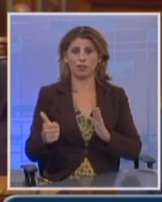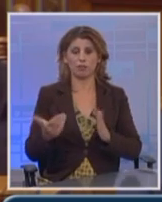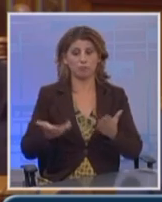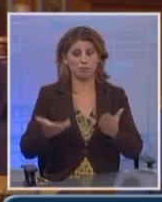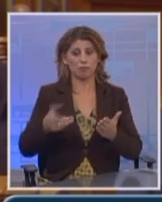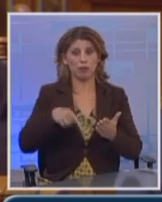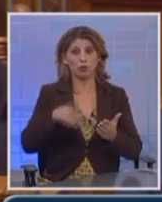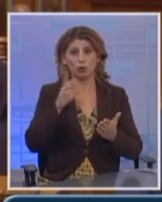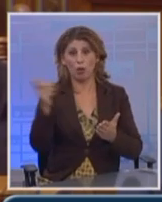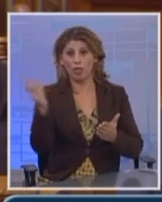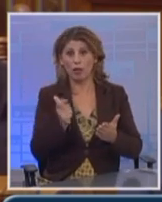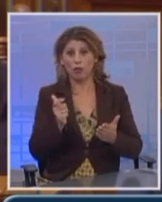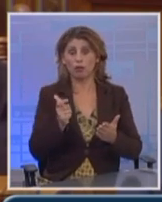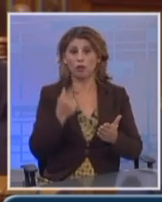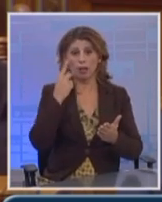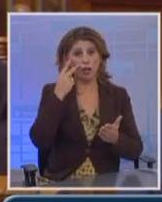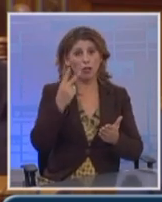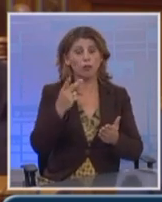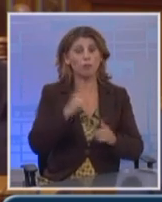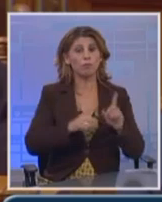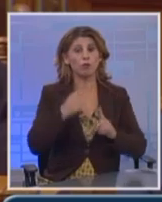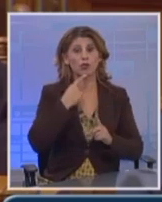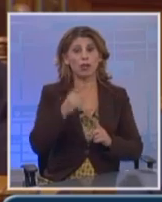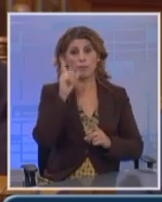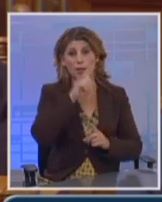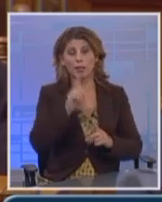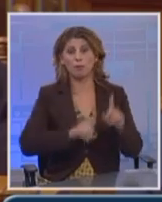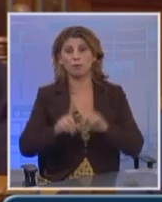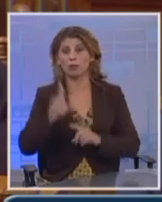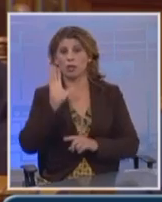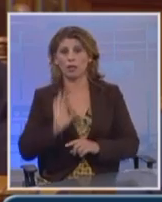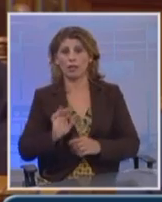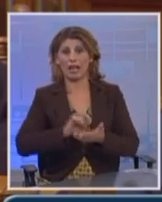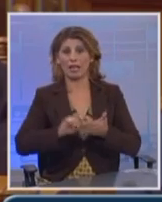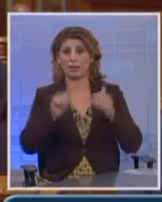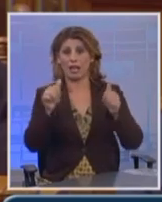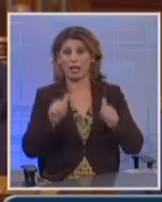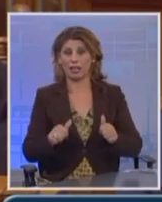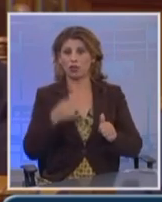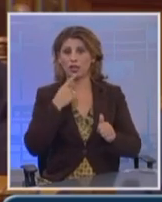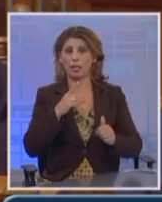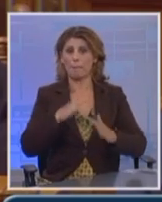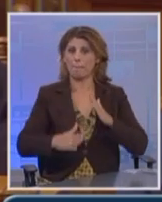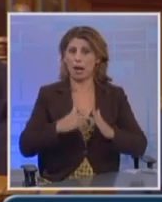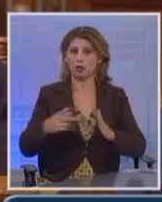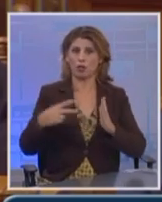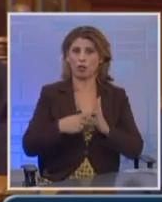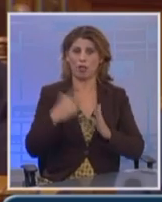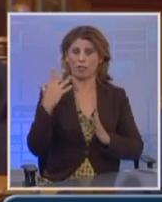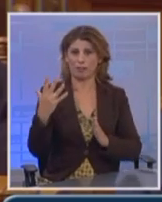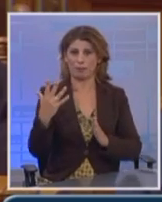ποιος λέει ψέματα και ποιος λέει αλήθειες. Θέση η οποία με γραπτή του ανακοίνωση έλεγε ότι το Μάρτιο του 2005